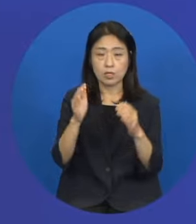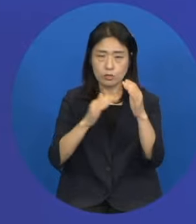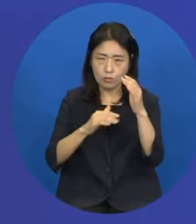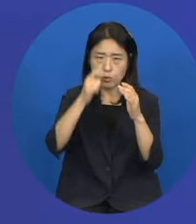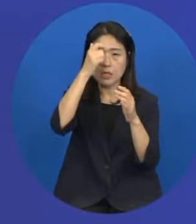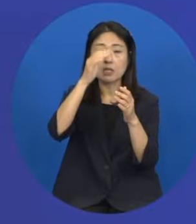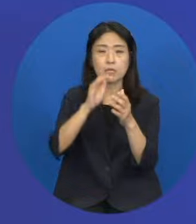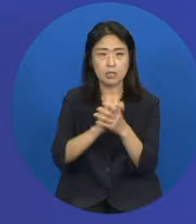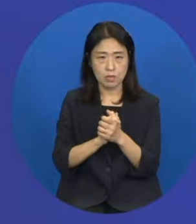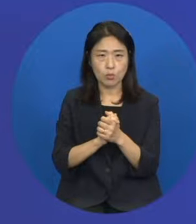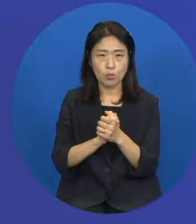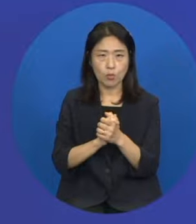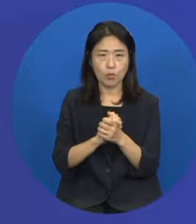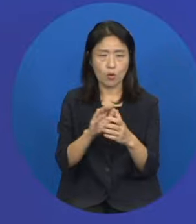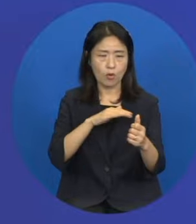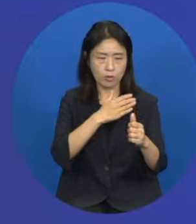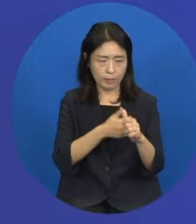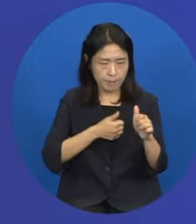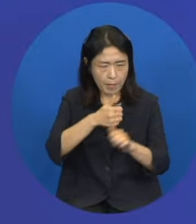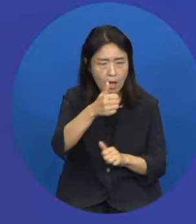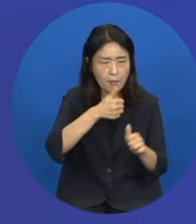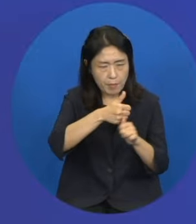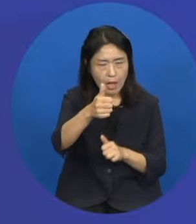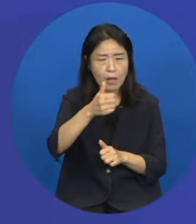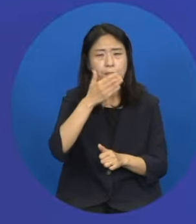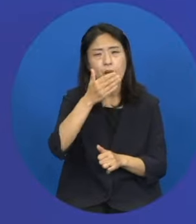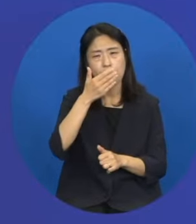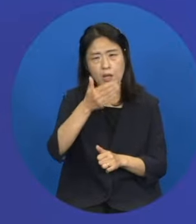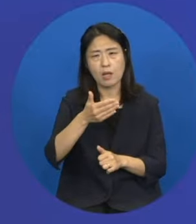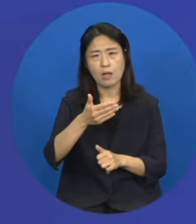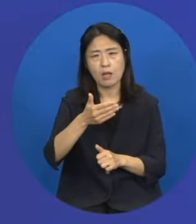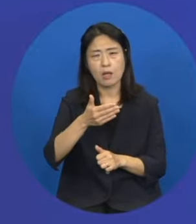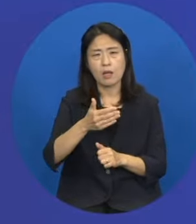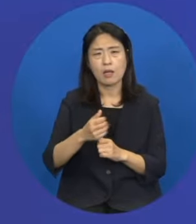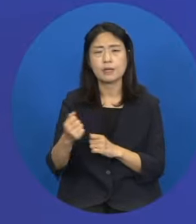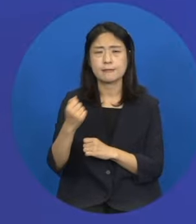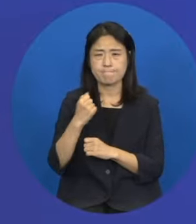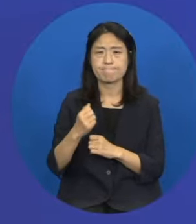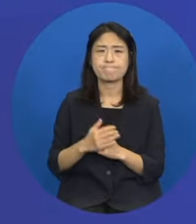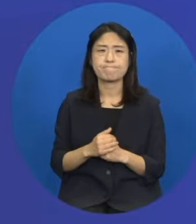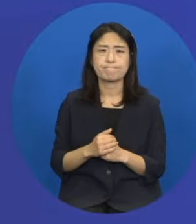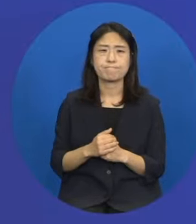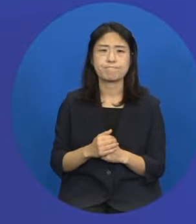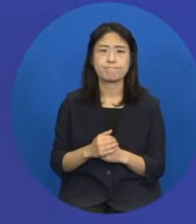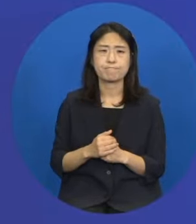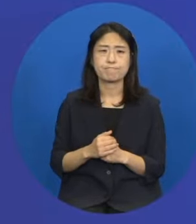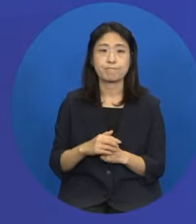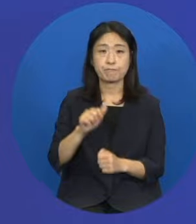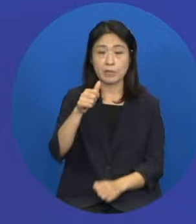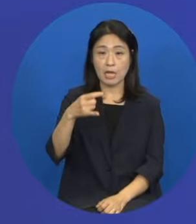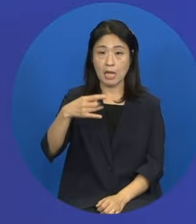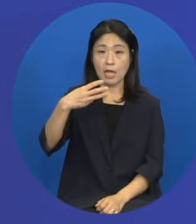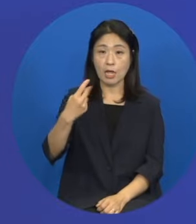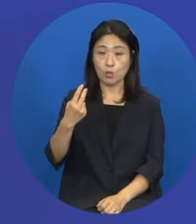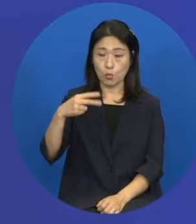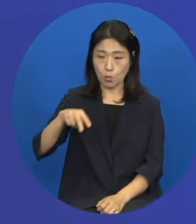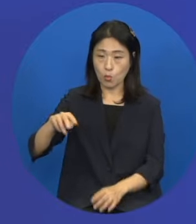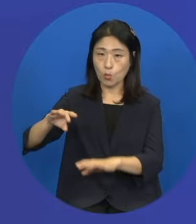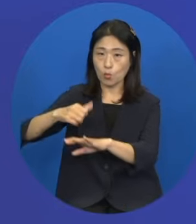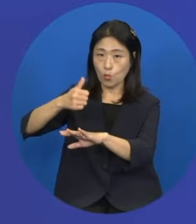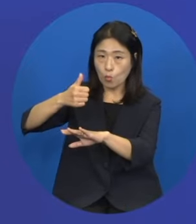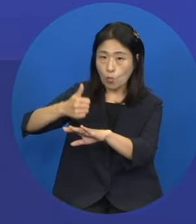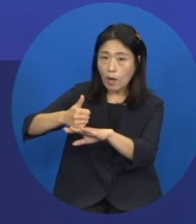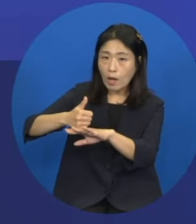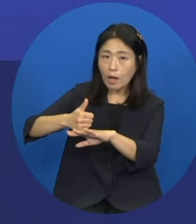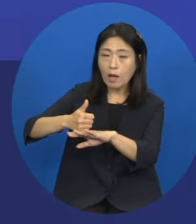줄 믿으시길 축복합니다. 하나님께서 야고보를 죽이고 베드로를 감옥에 가져왔던 그 헤롯을 어떻게 하시냐면 치시죠. 오늘